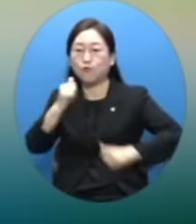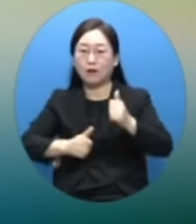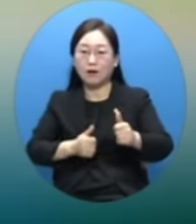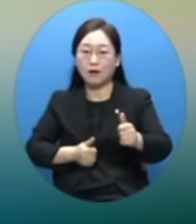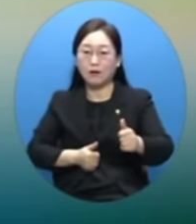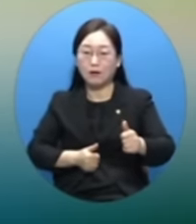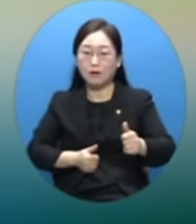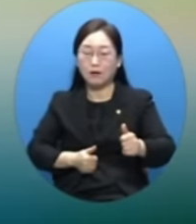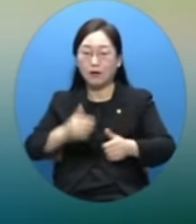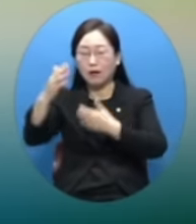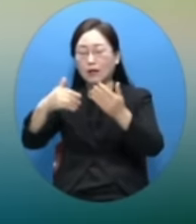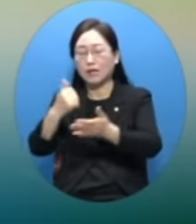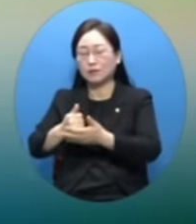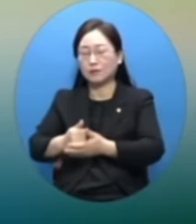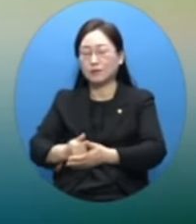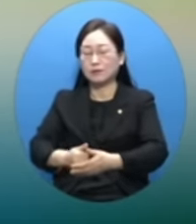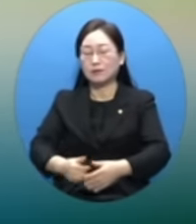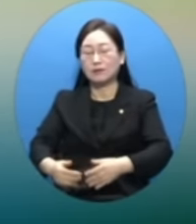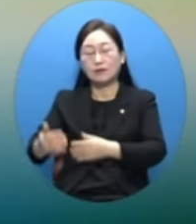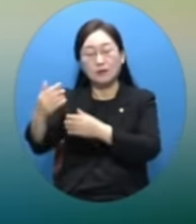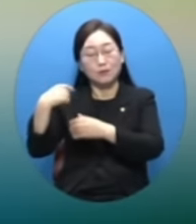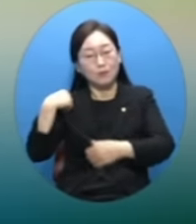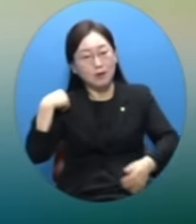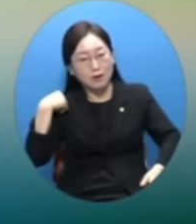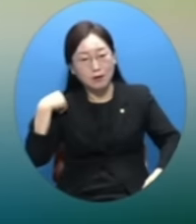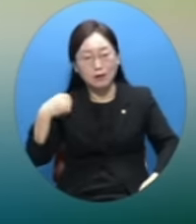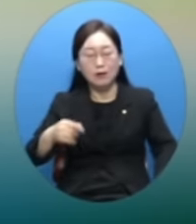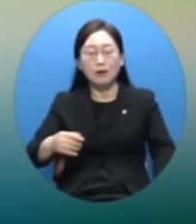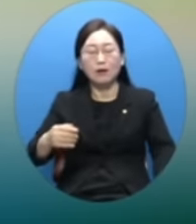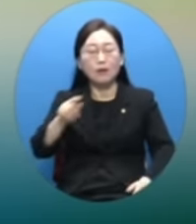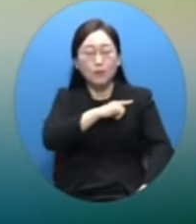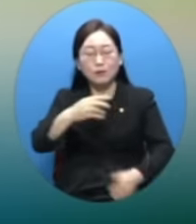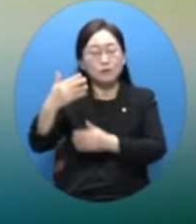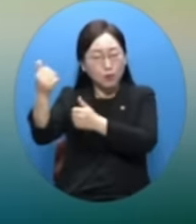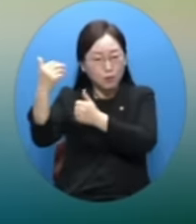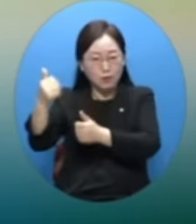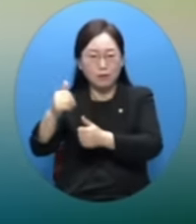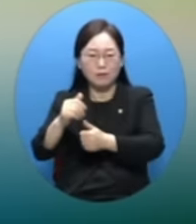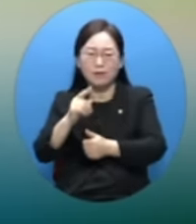하나님이 나에게 왜 먼저 오지 않았느냐라고 말씀하실 것이다.